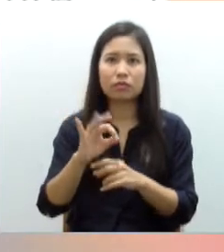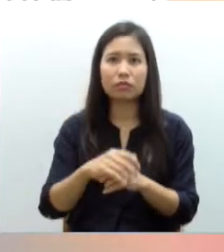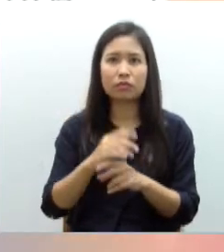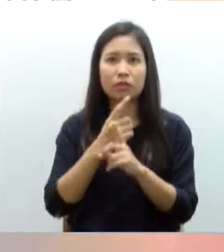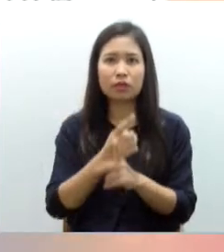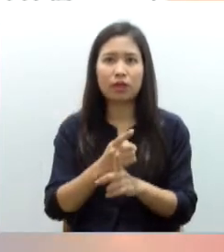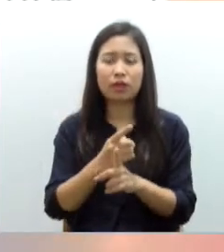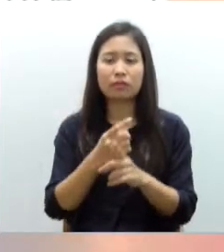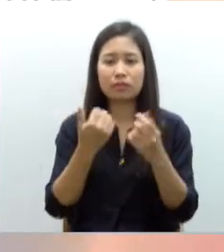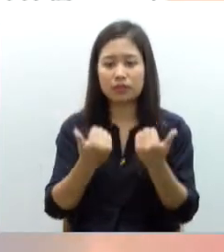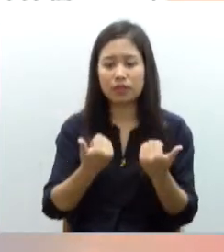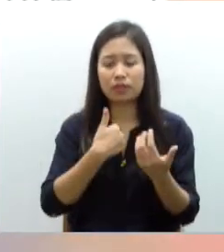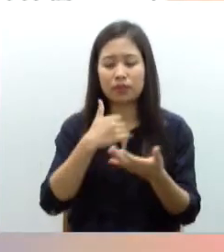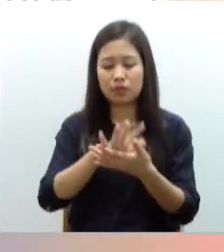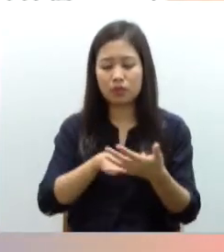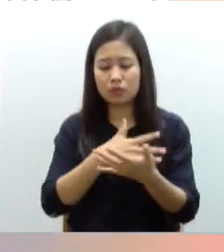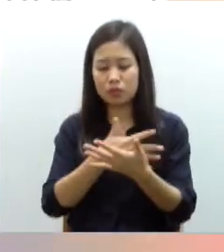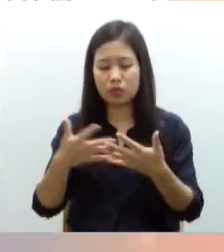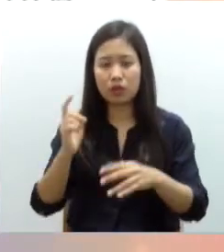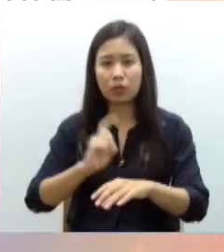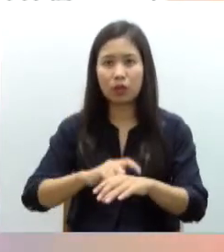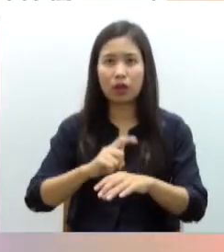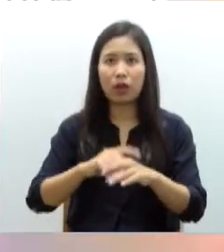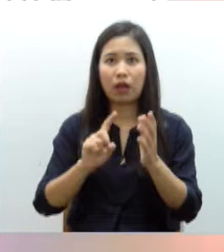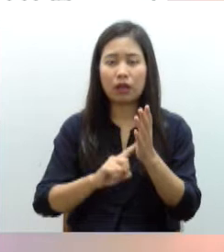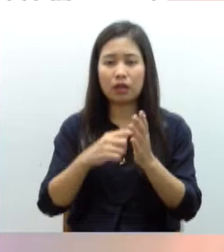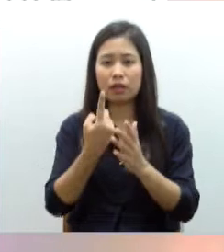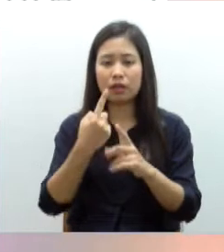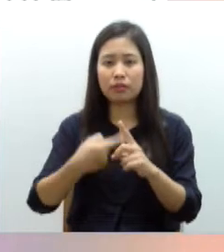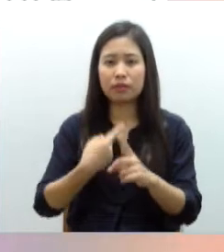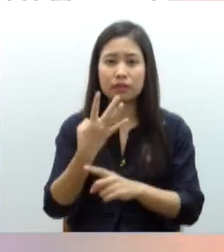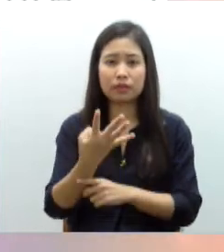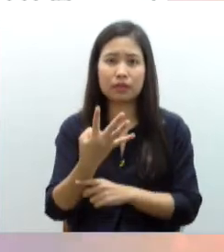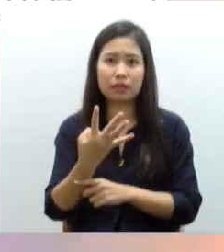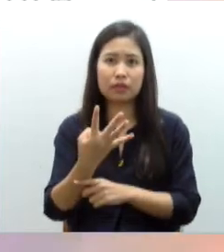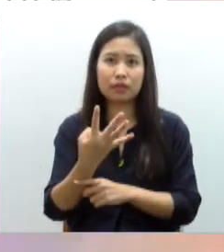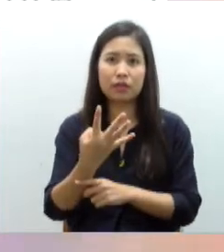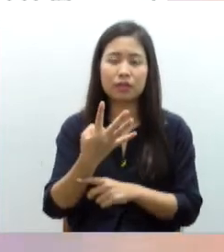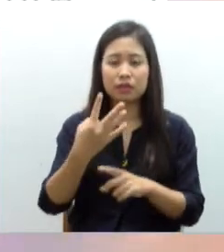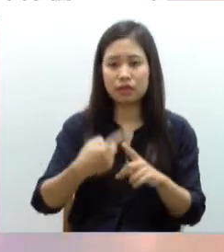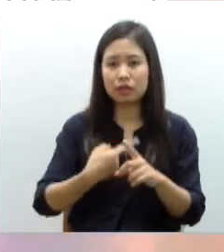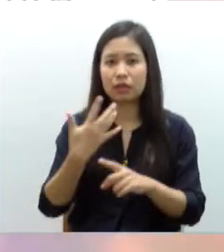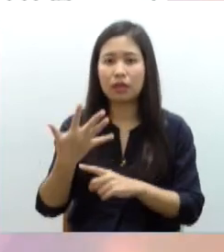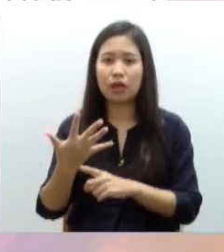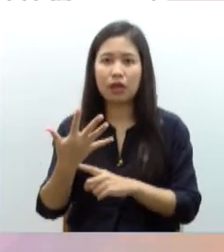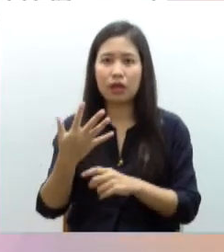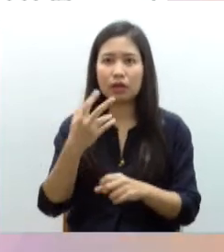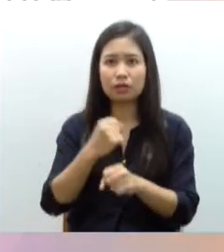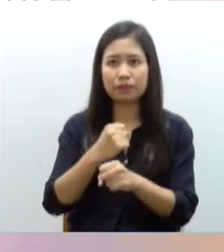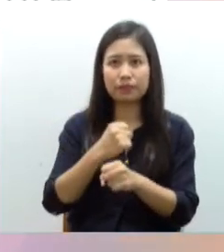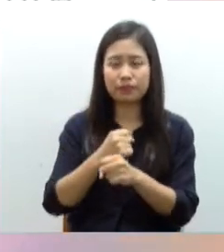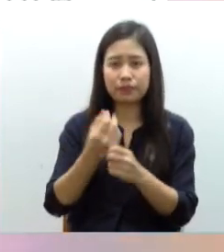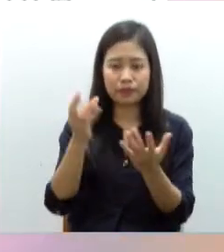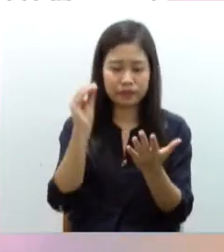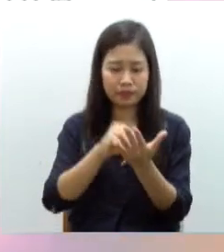ดำเนินการคือในช่วงเดือนเมษายนนะฮะจนถึงช่วงเดือนพฤษภาคมสิ้นเดือนพฤษภาคมระยะเวลา11วันเนี่ย